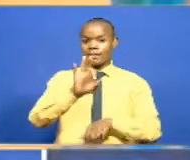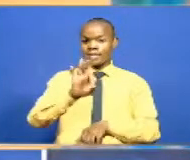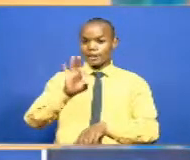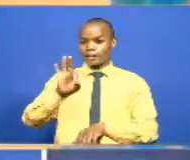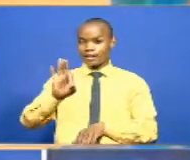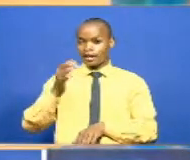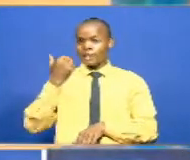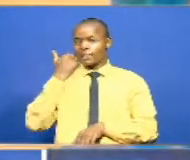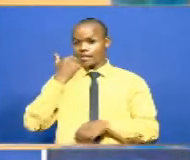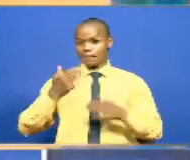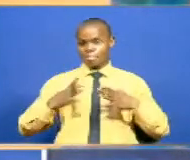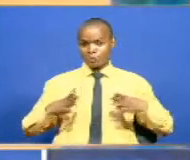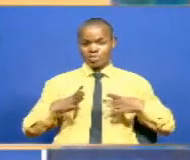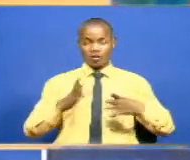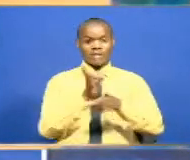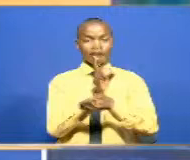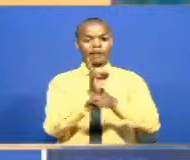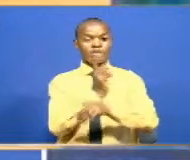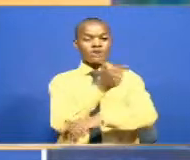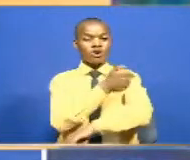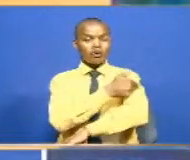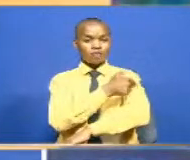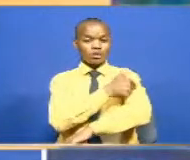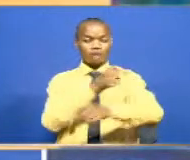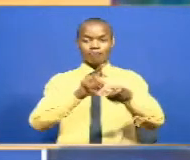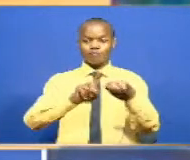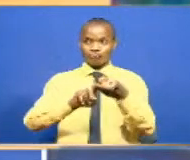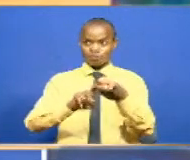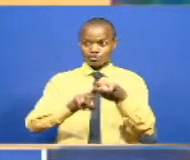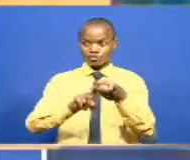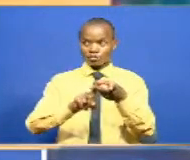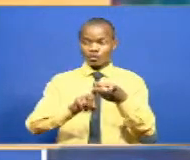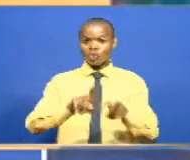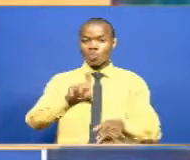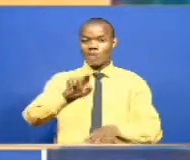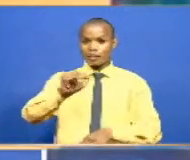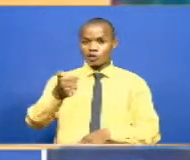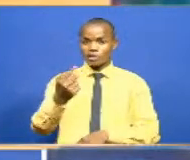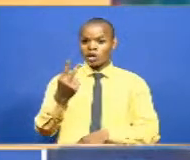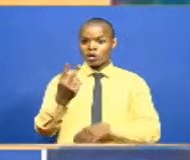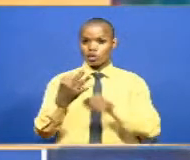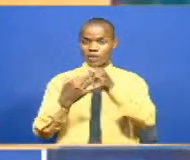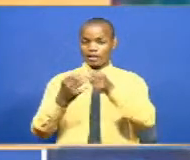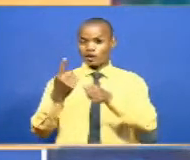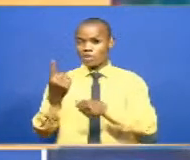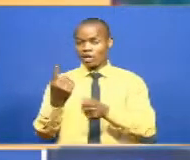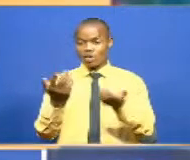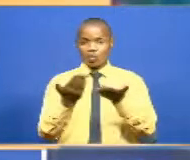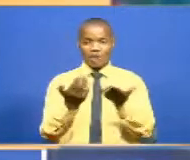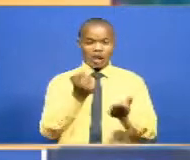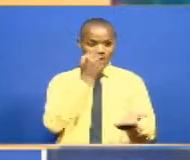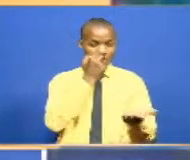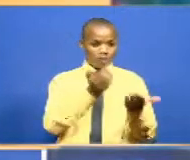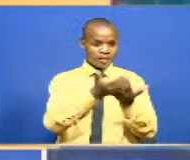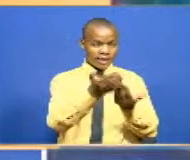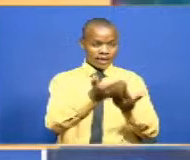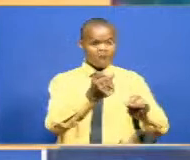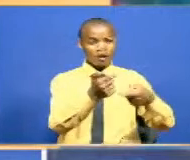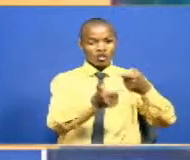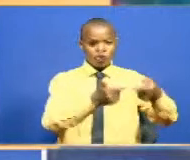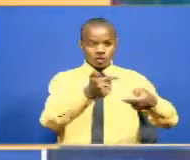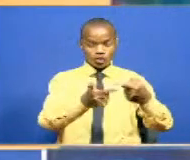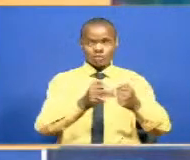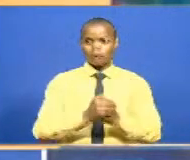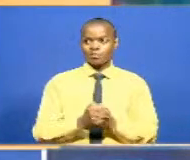333 wamelazwa hospitalini na wengine 1,281 wanauguzwa nyumbani. Wagonjwa 51 wako